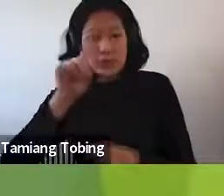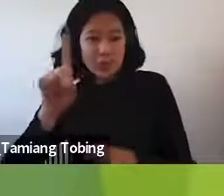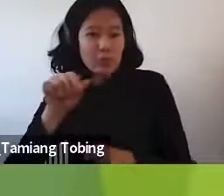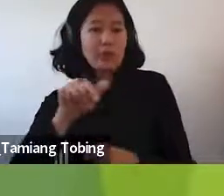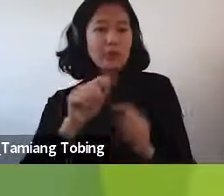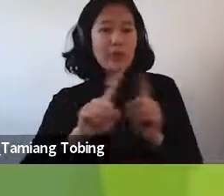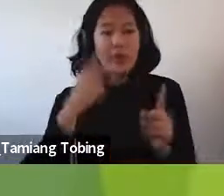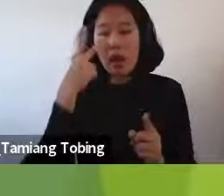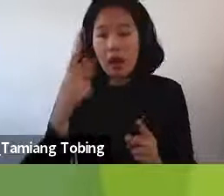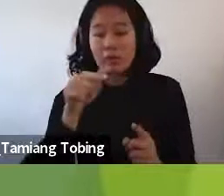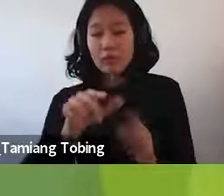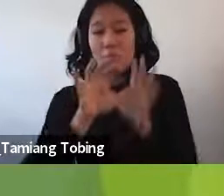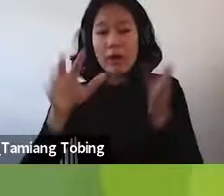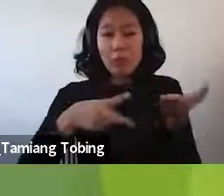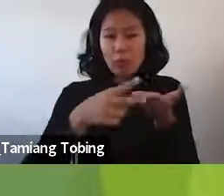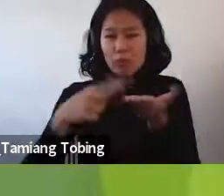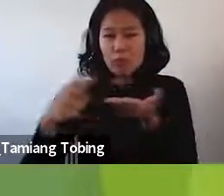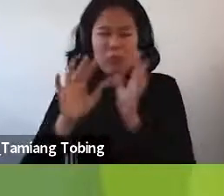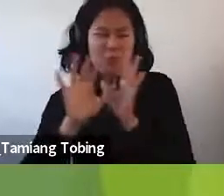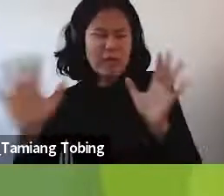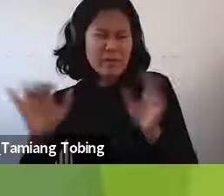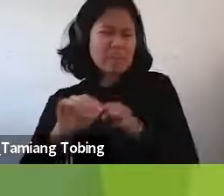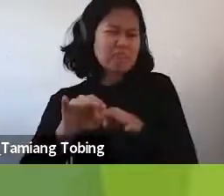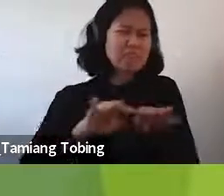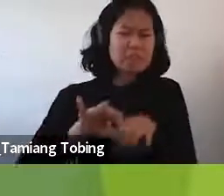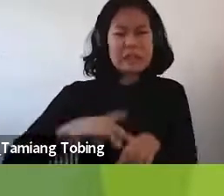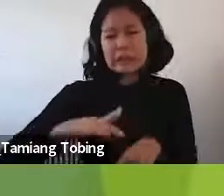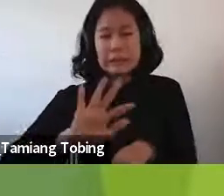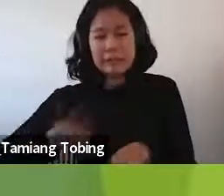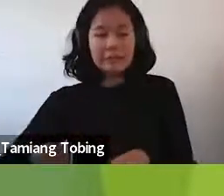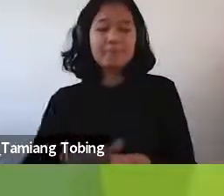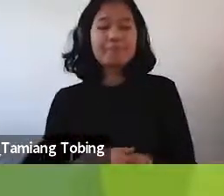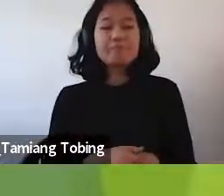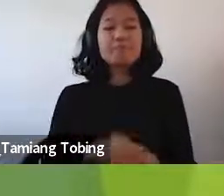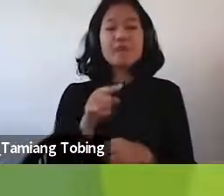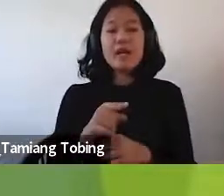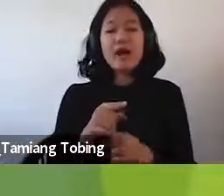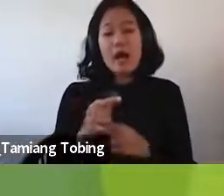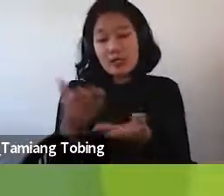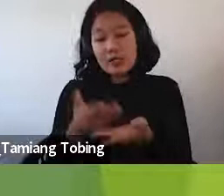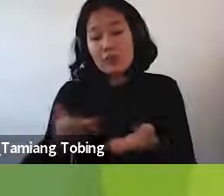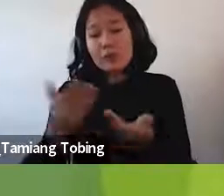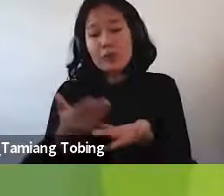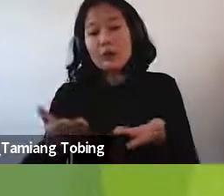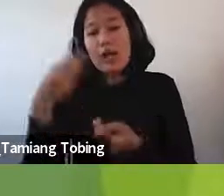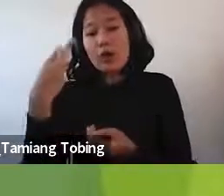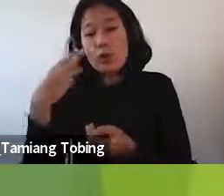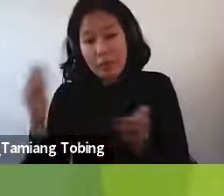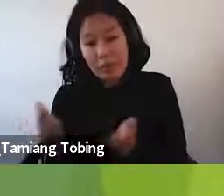kenyataannya ini sudah banyak yang dipotong-potong, ya, tidak sesuai dengan rencana semula. Kemudian pemulihan kondisi sosial ekonomi dilakukan